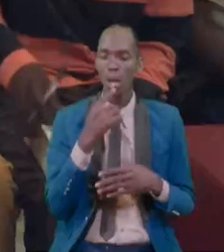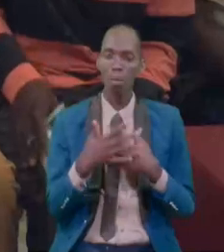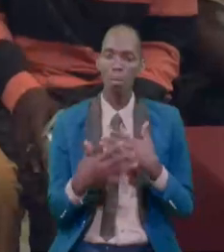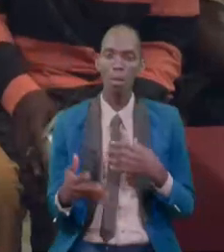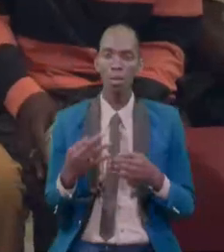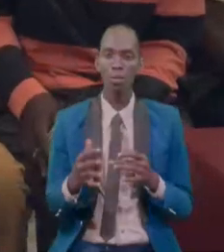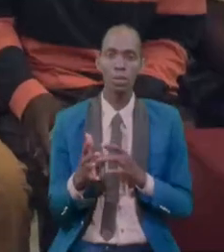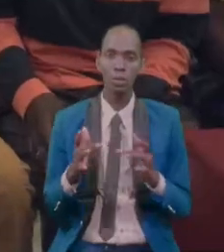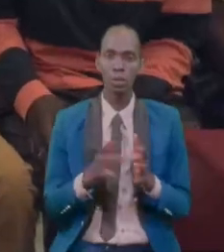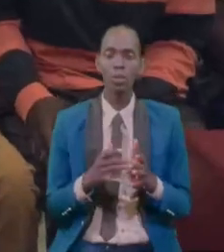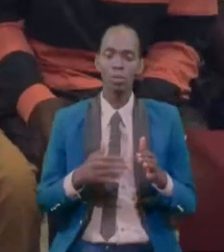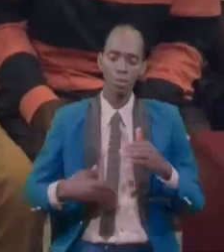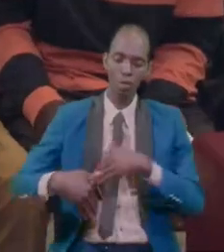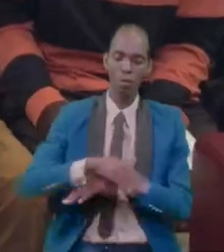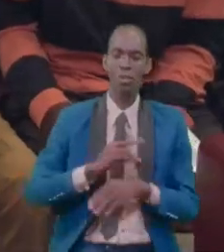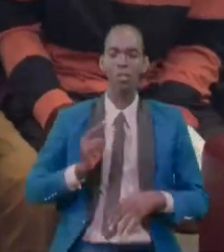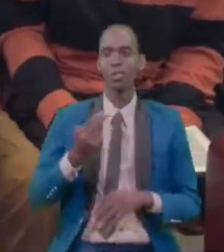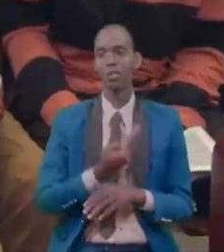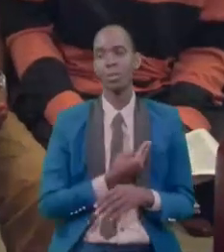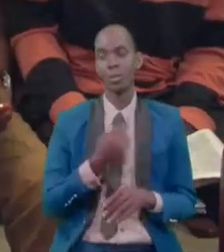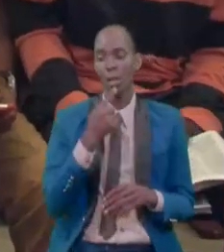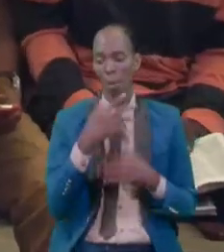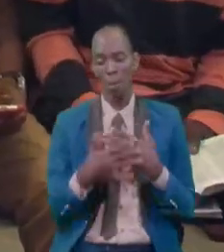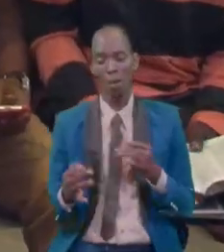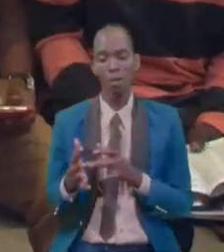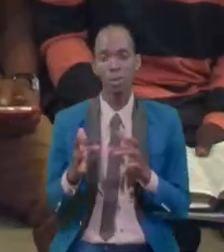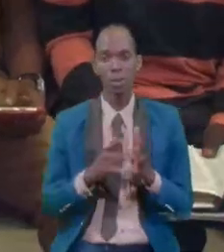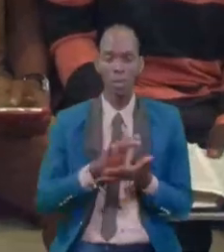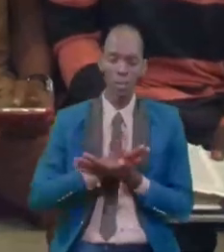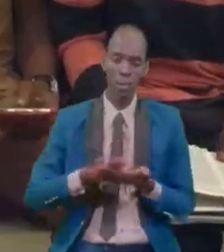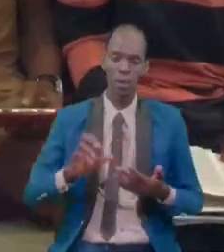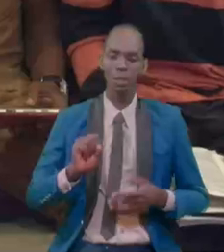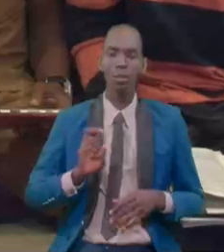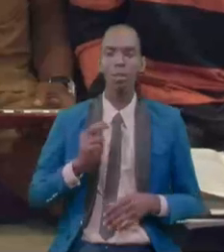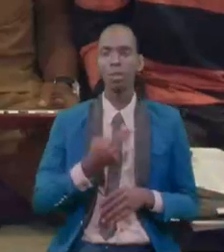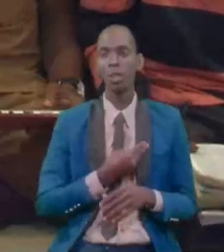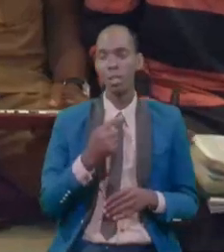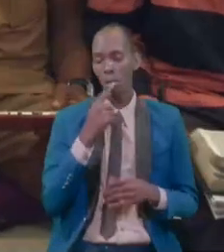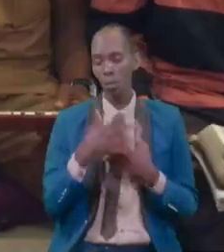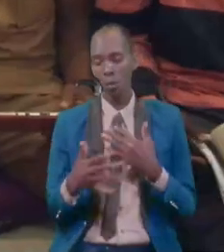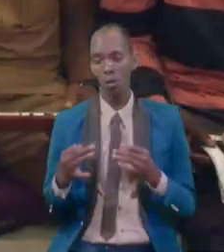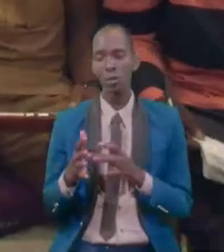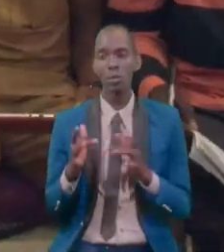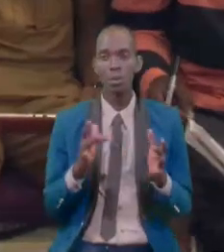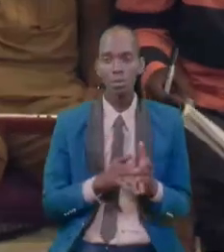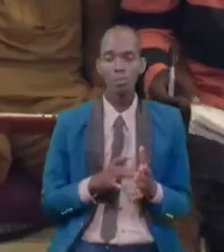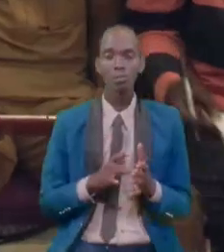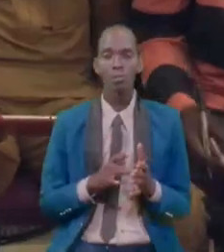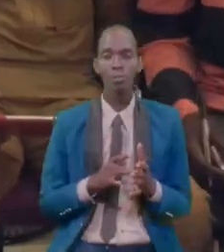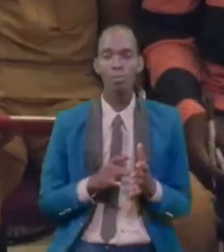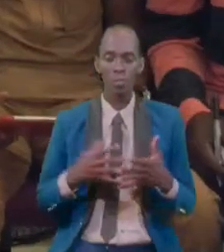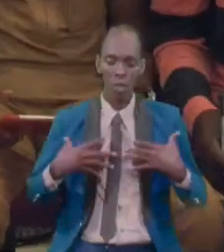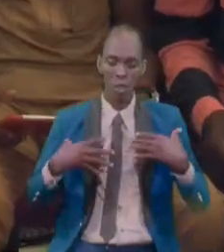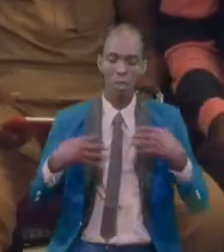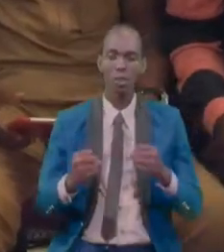Le sang de Jésus nous couvre. Le sang de Jésus nous purifie. Le sang de